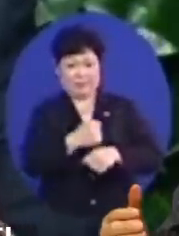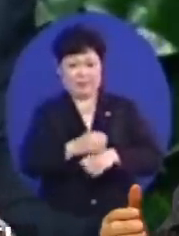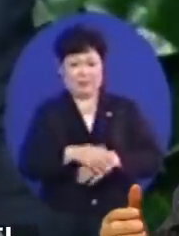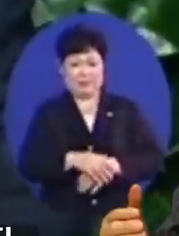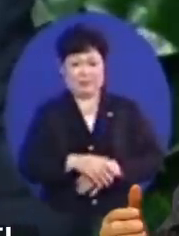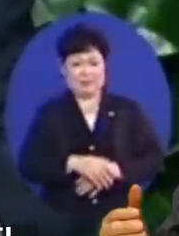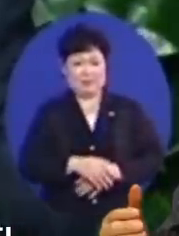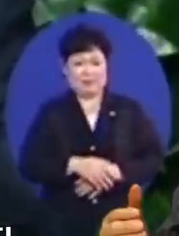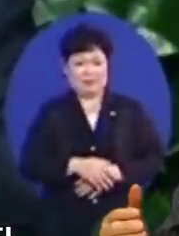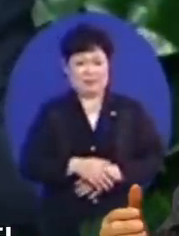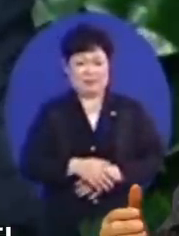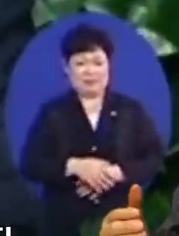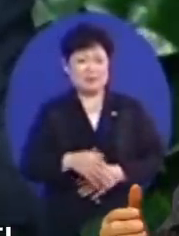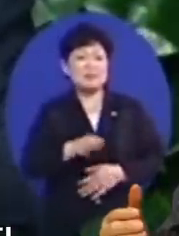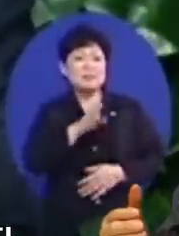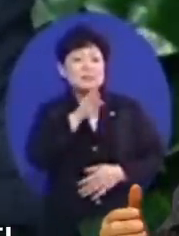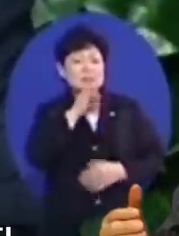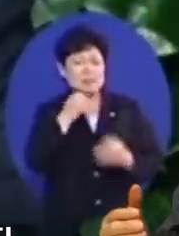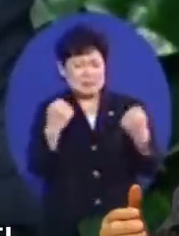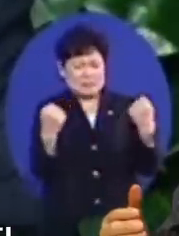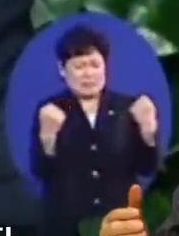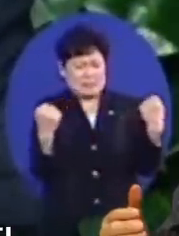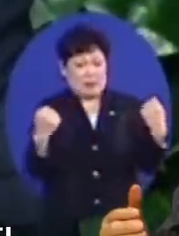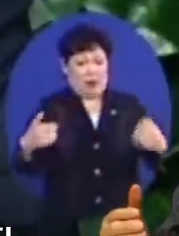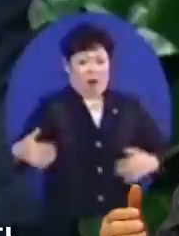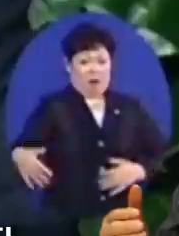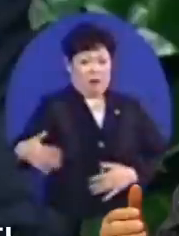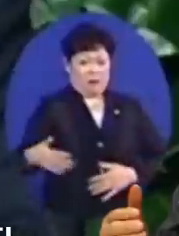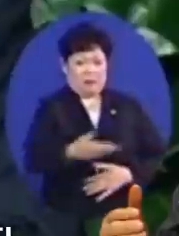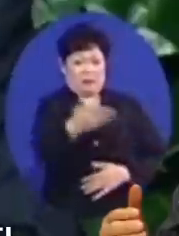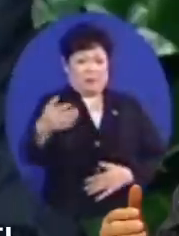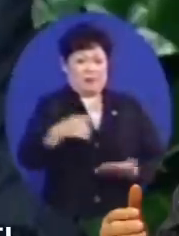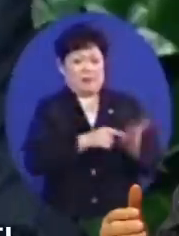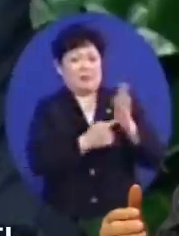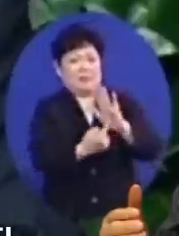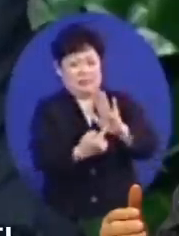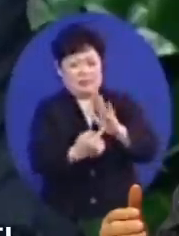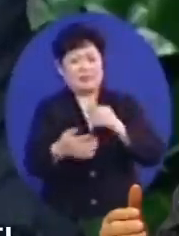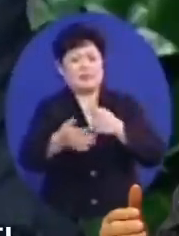합니다. 굉장한 힘이 성령을 통해서 여러분에게 나타나게 되는 것입니다.